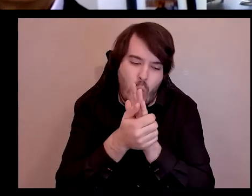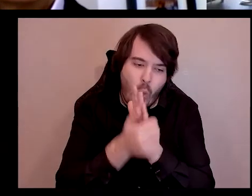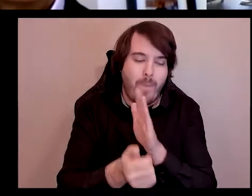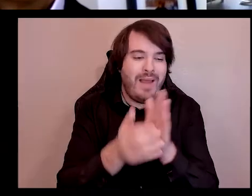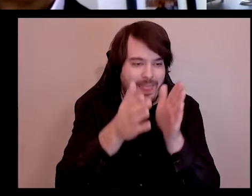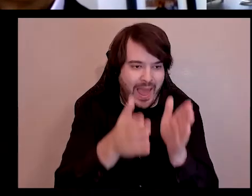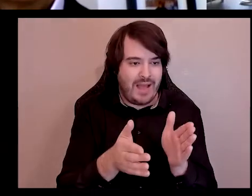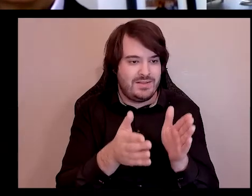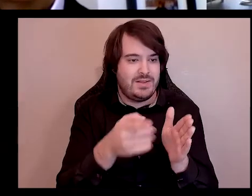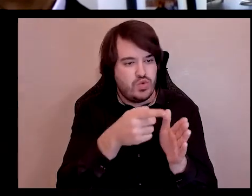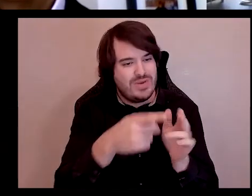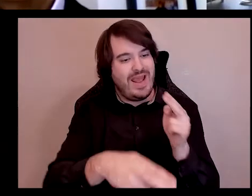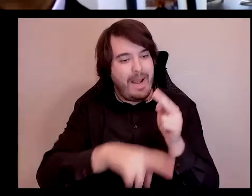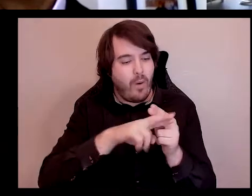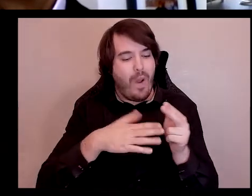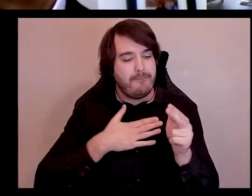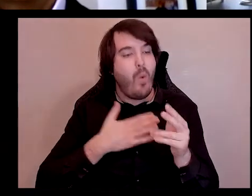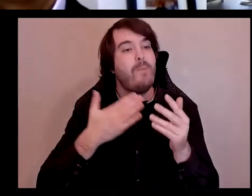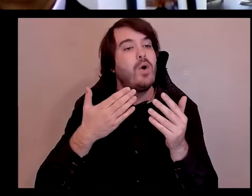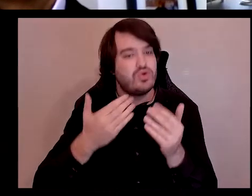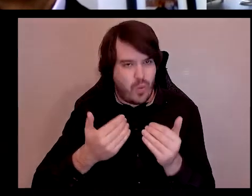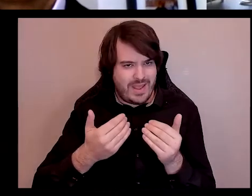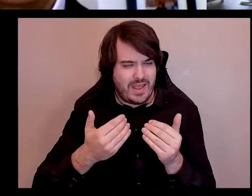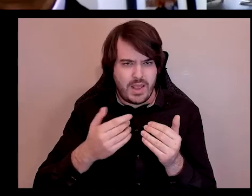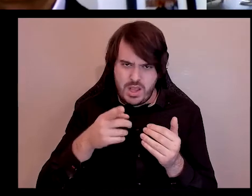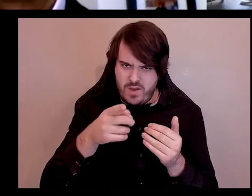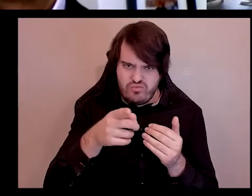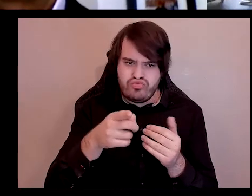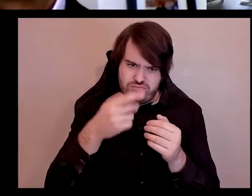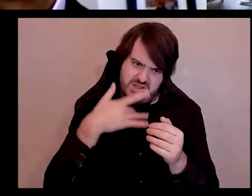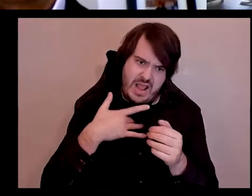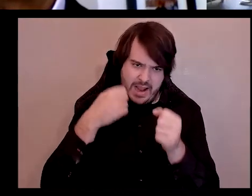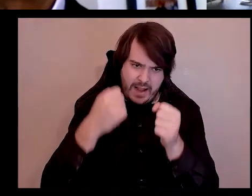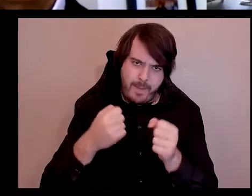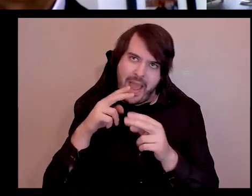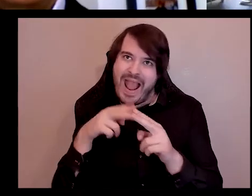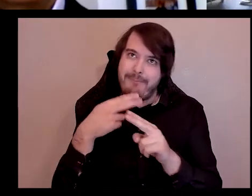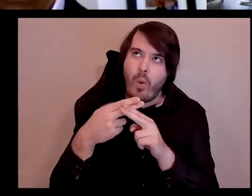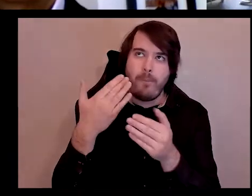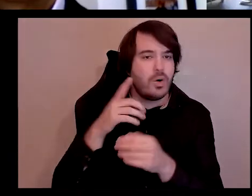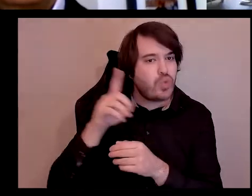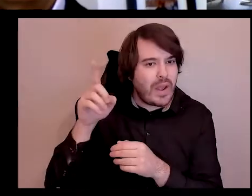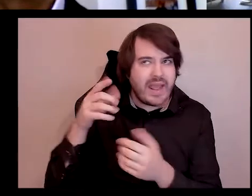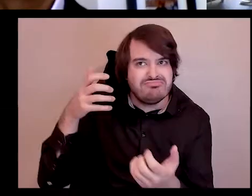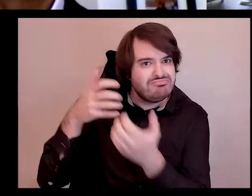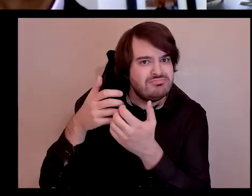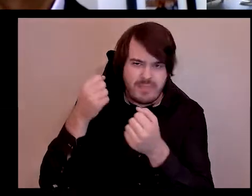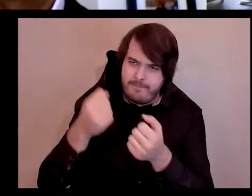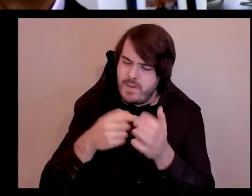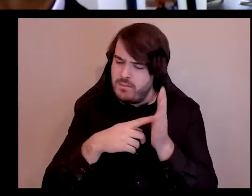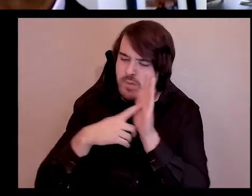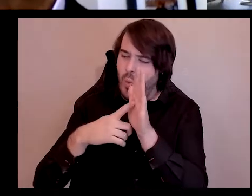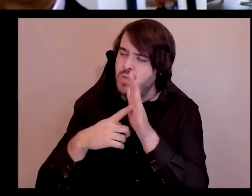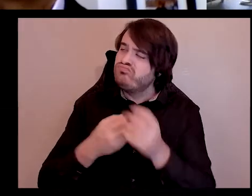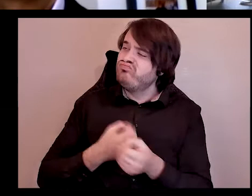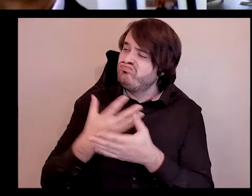d'emploi, l'employeur n'embauche pas un âge. Il embauche une compétence. Il embauche quelqu'un qui répond